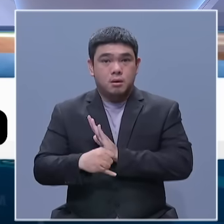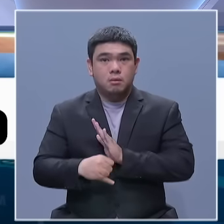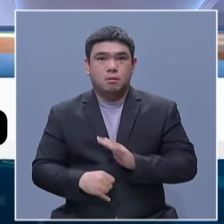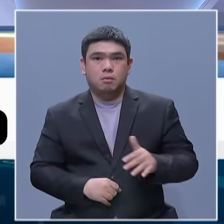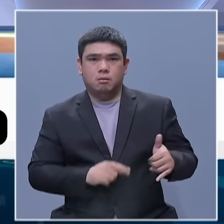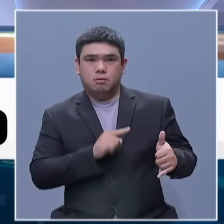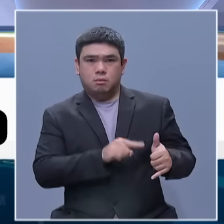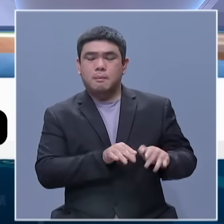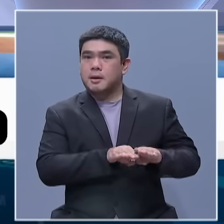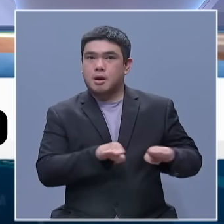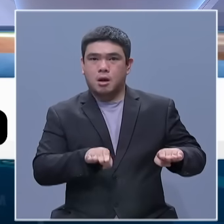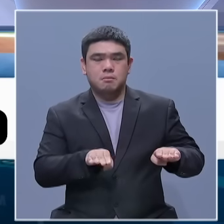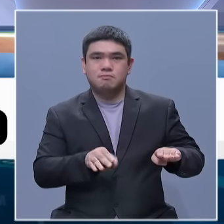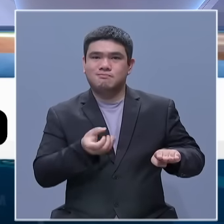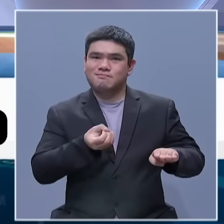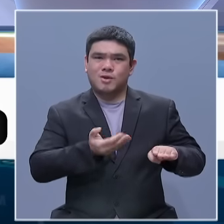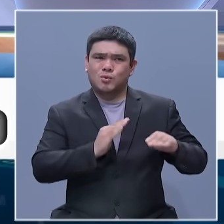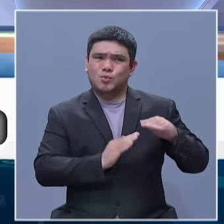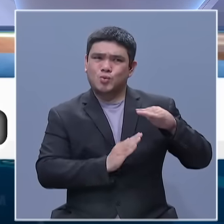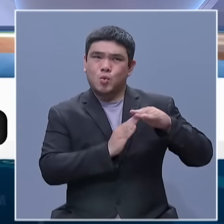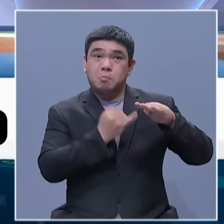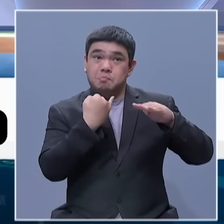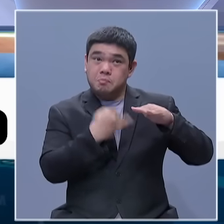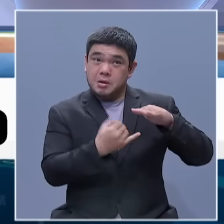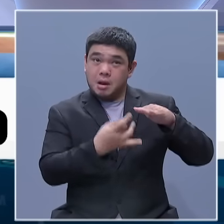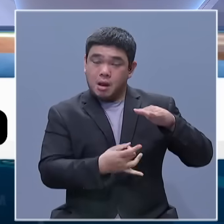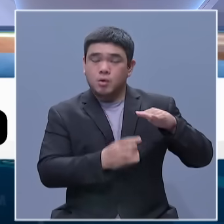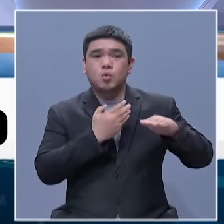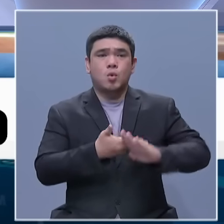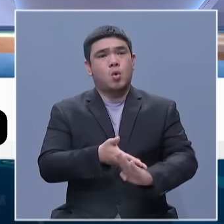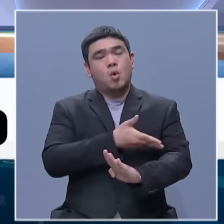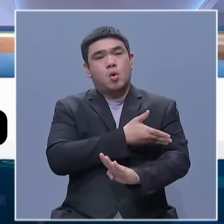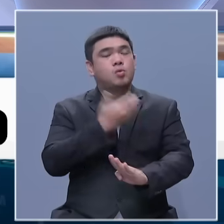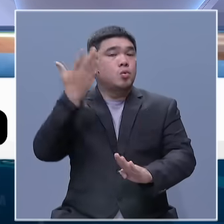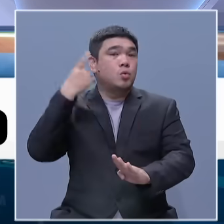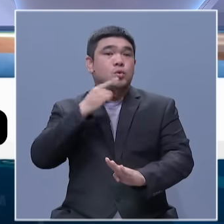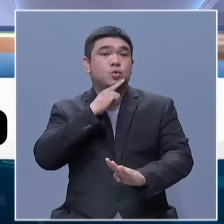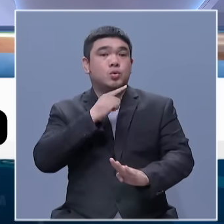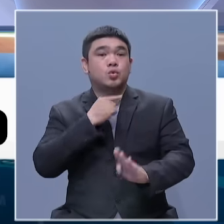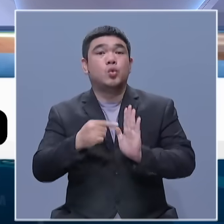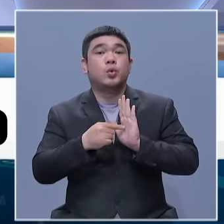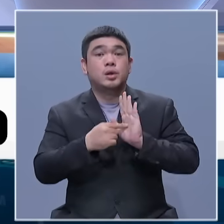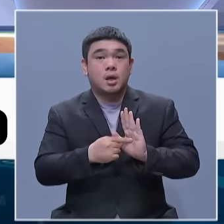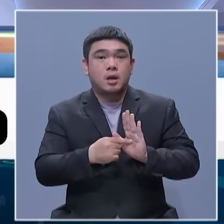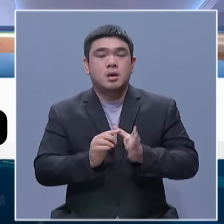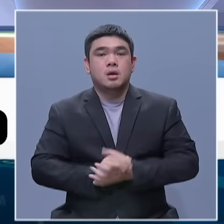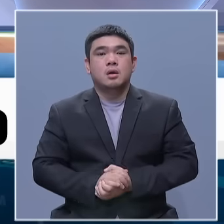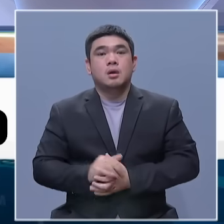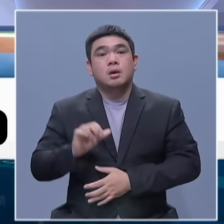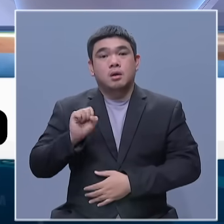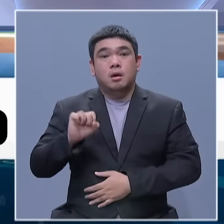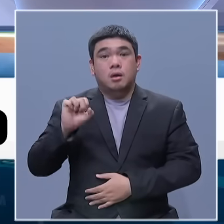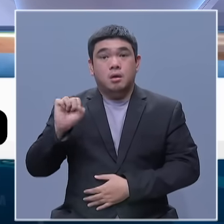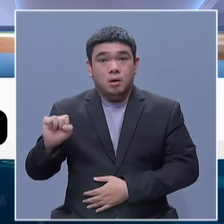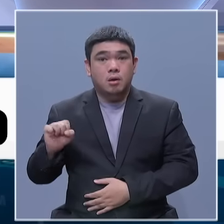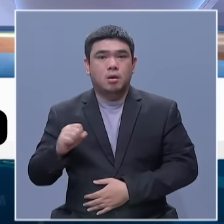กมาตรฐานก้าวไกลเขาสูงไม่ว่าทำผิดอะไรก็ตามอย่างก่อนหน้านี้ก็จะมีกรณีของว่าที่ส.ส.